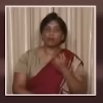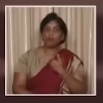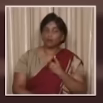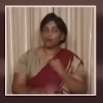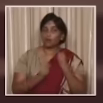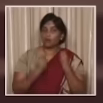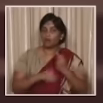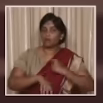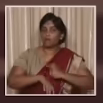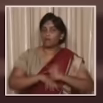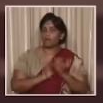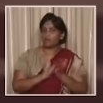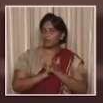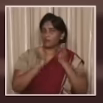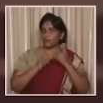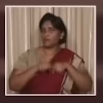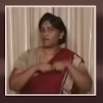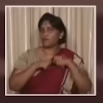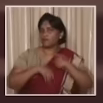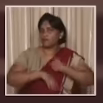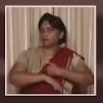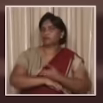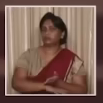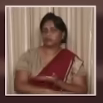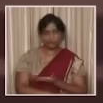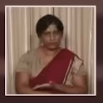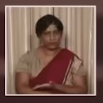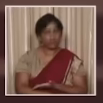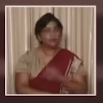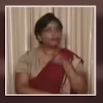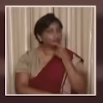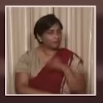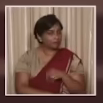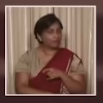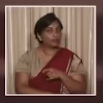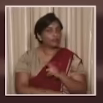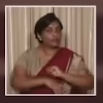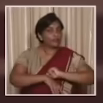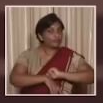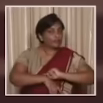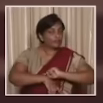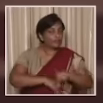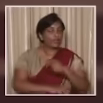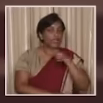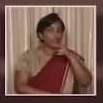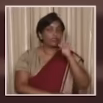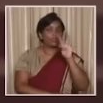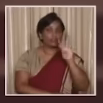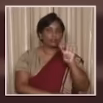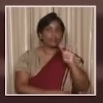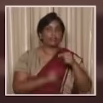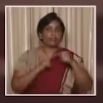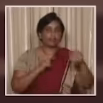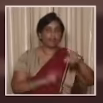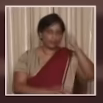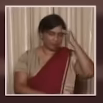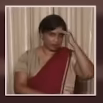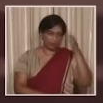අමතර කාල සීමාවක් වැය කරලා තියෙනවා මේ වෙලේ. ඒකෙන් විනාඩි 204ම කතා කරලා තියෙන විපක්ෂ